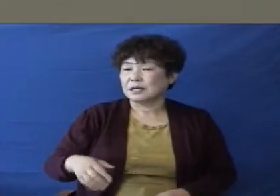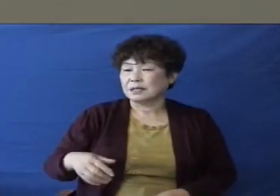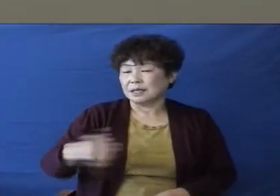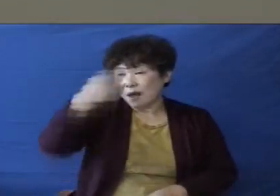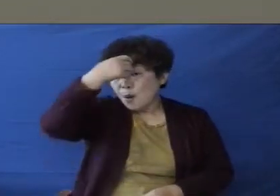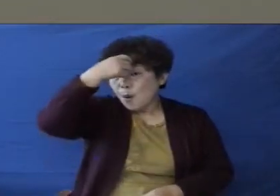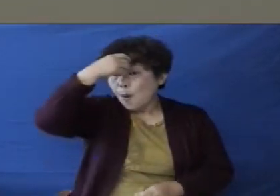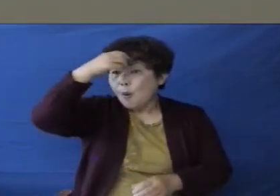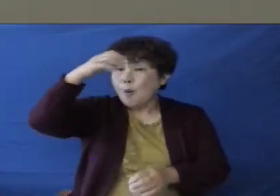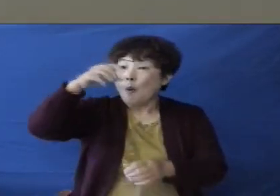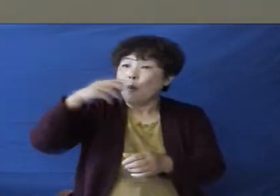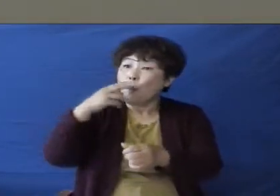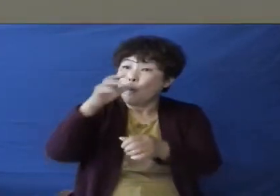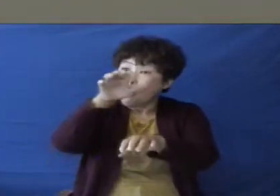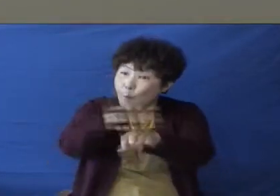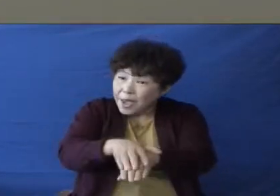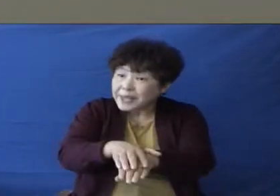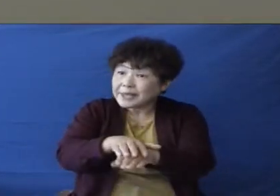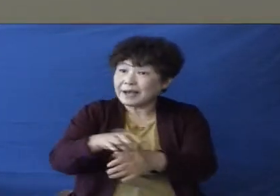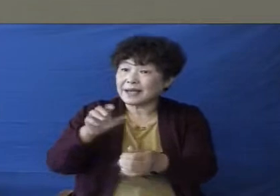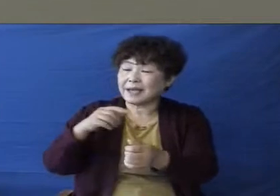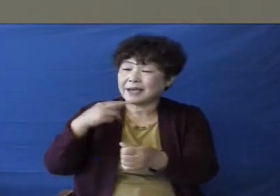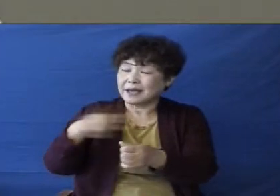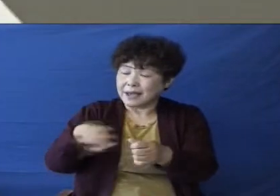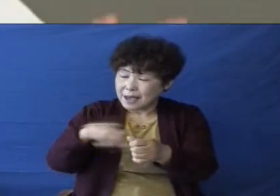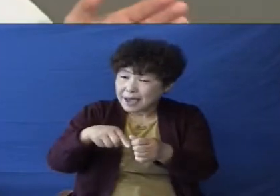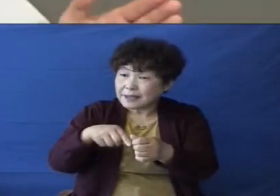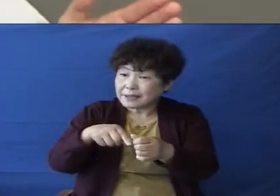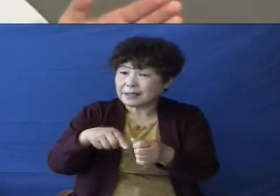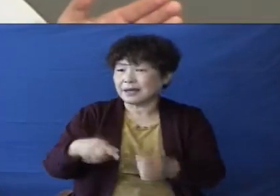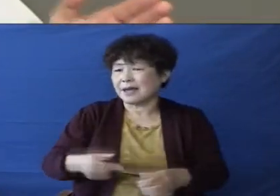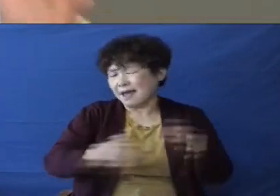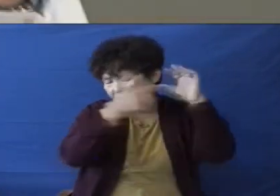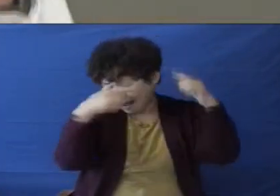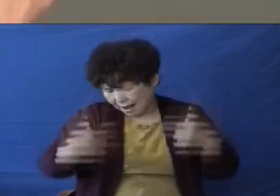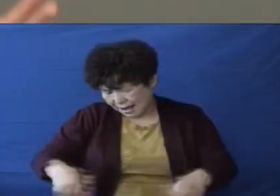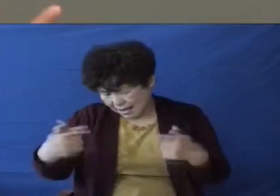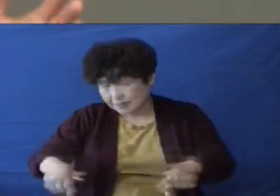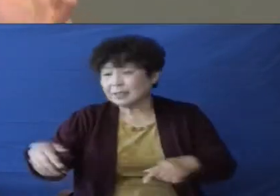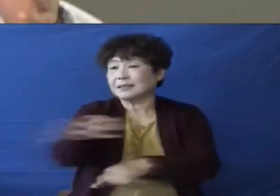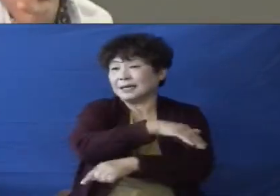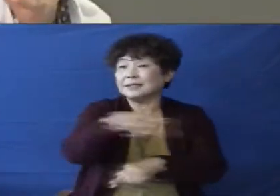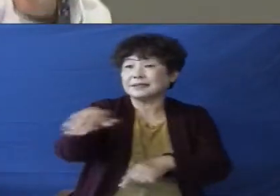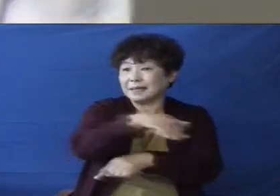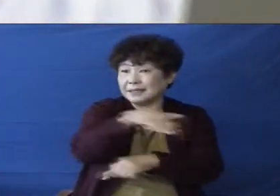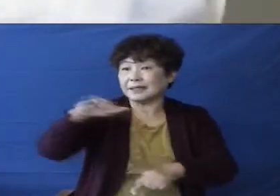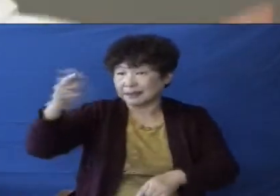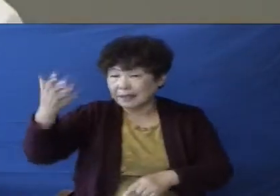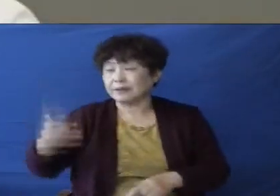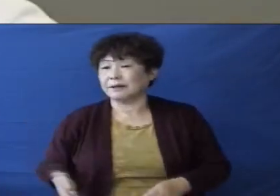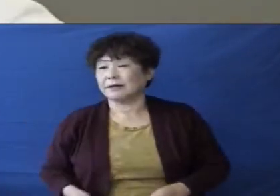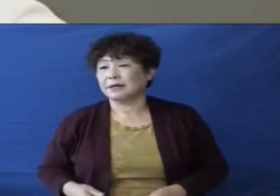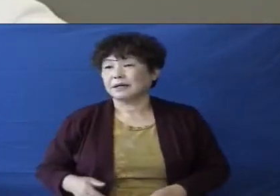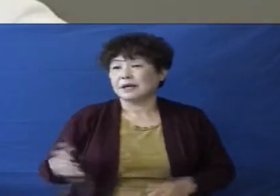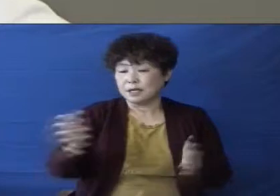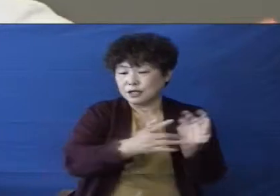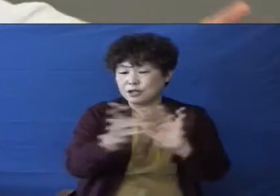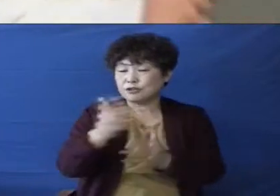다녔던 사람 이라는 뜻이에요 그 예수님께서 가는 곳곳마다 환자들이 굉장히 많이